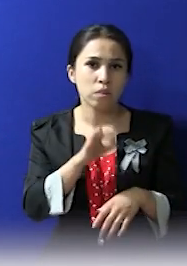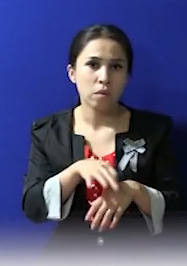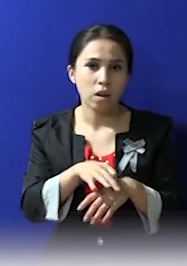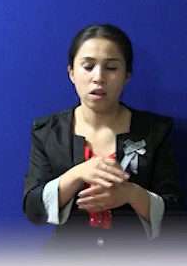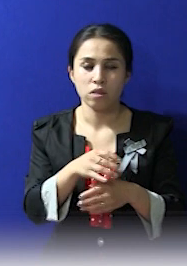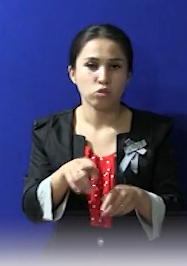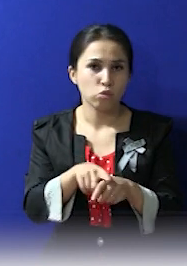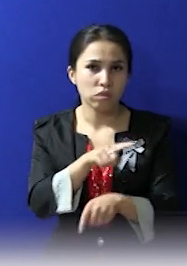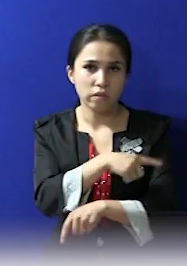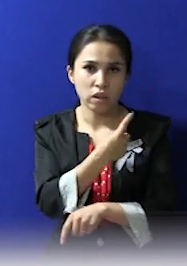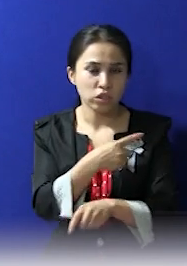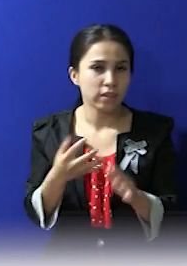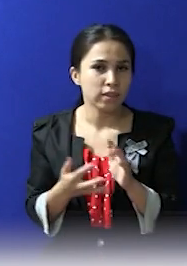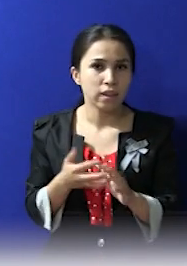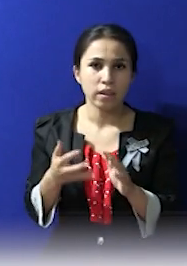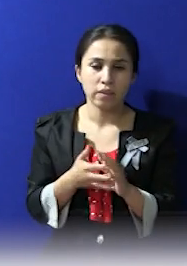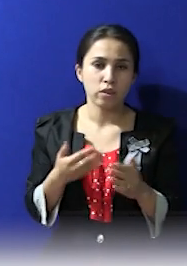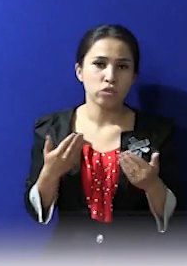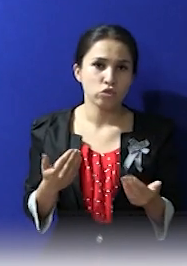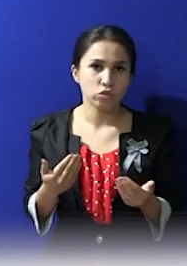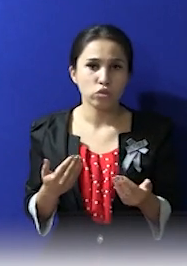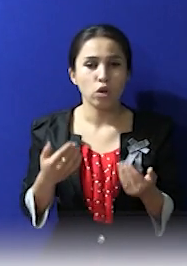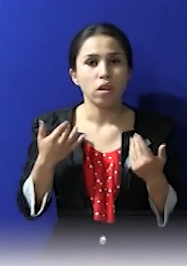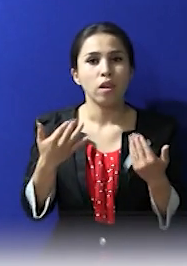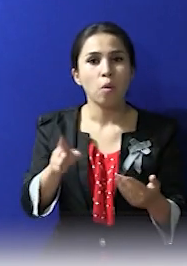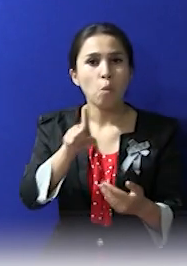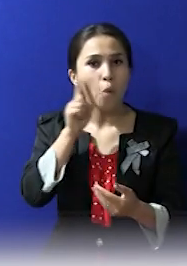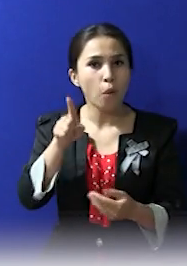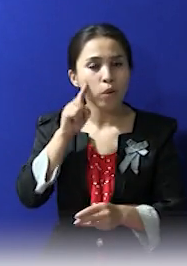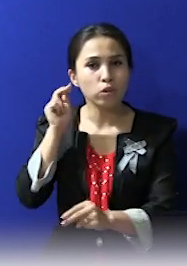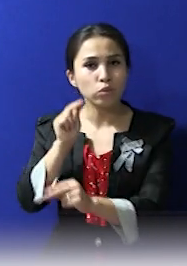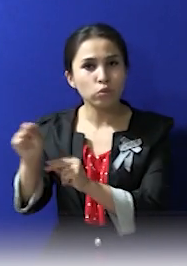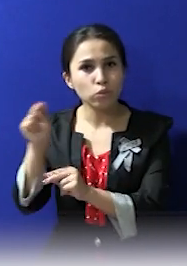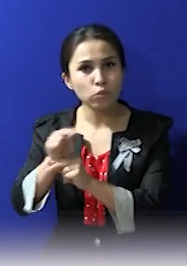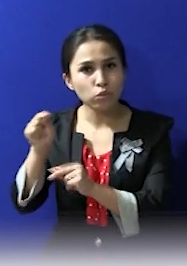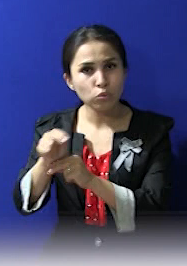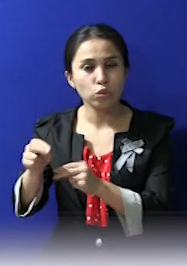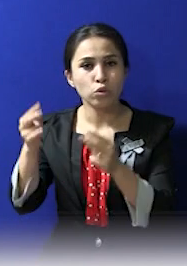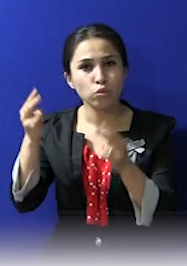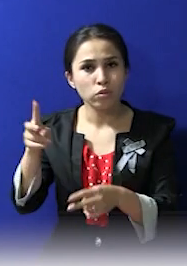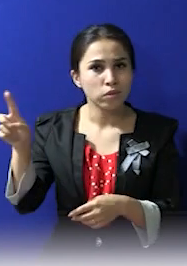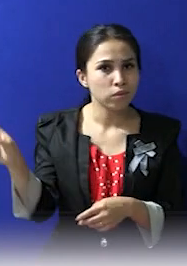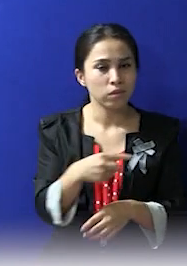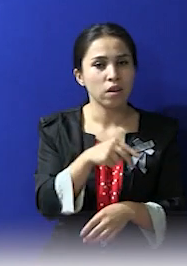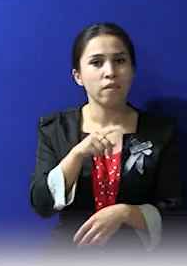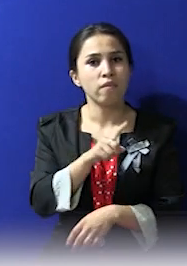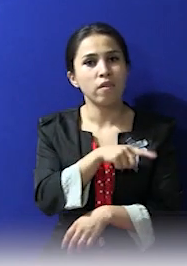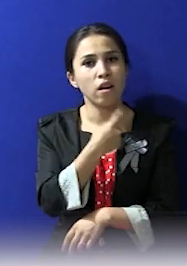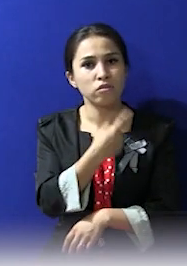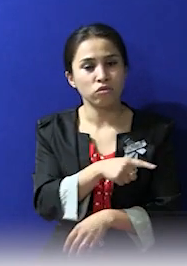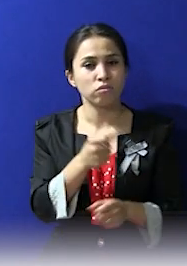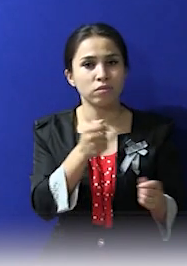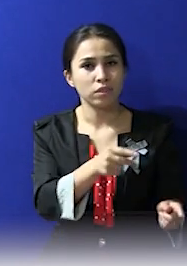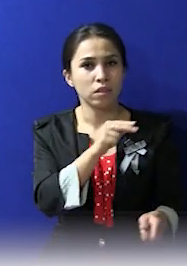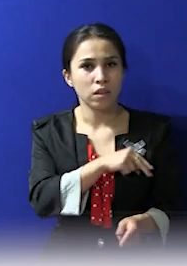микрокредитов остается на уровне ниже среднереспубликанского. По грантам же, наоборот, 100% результат. Как заметила Ким области,